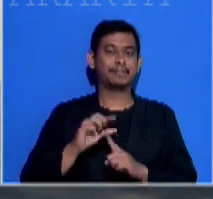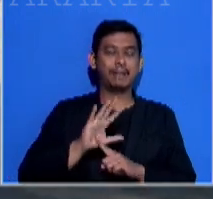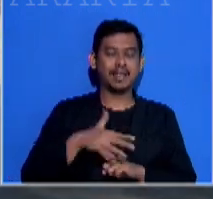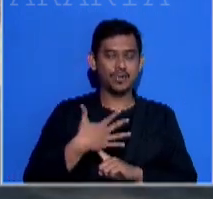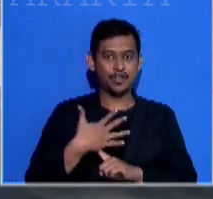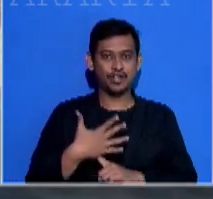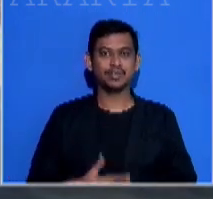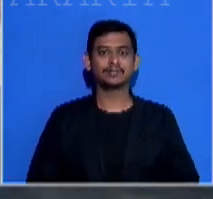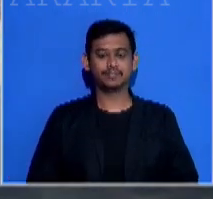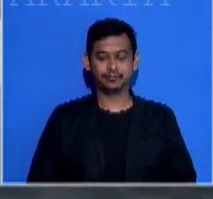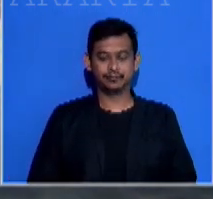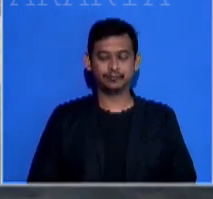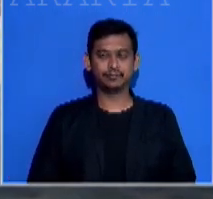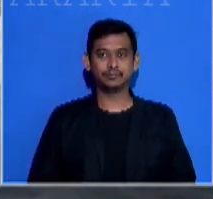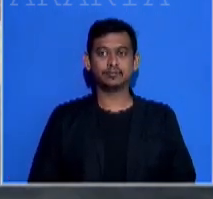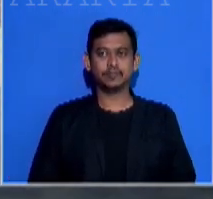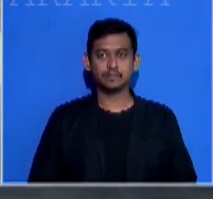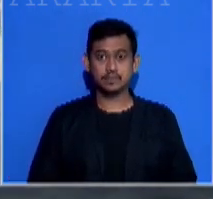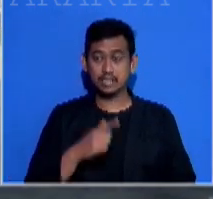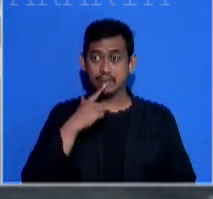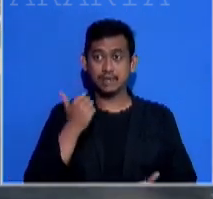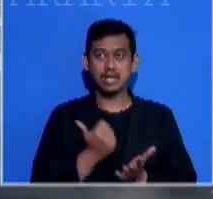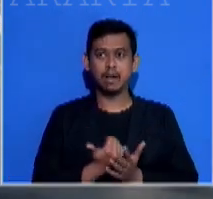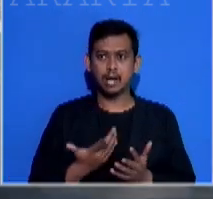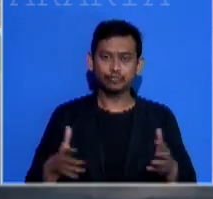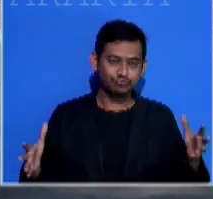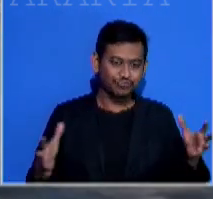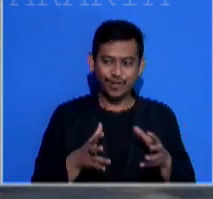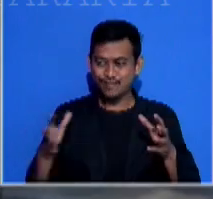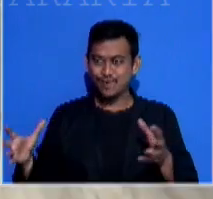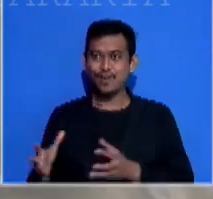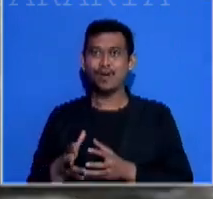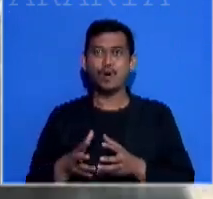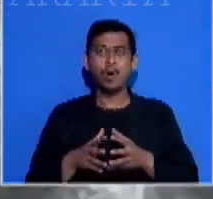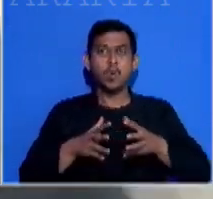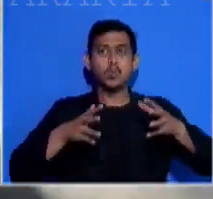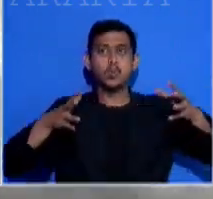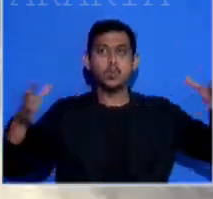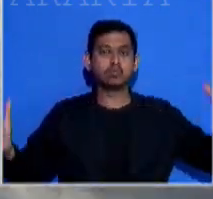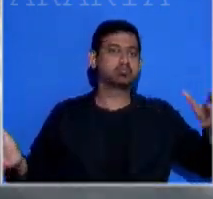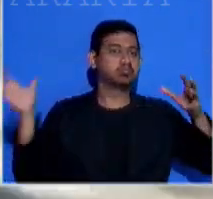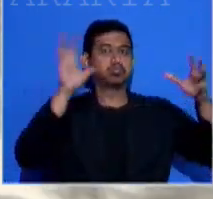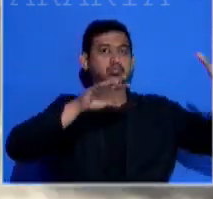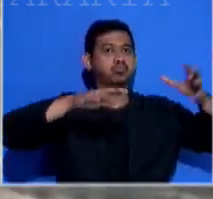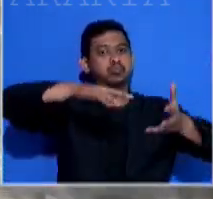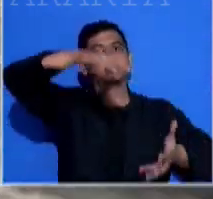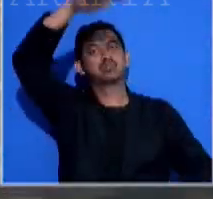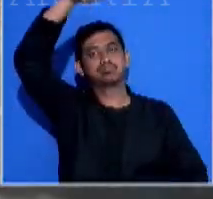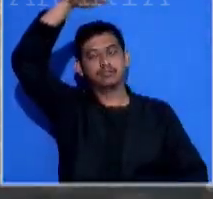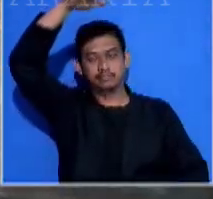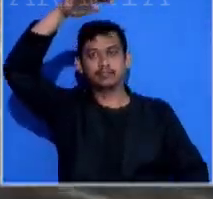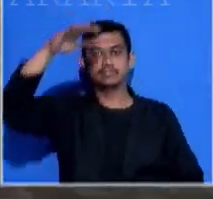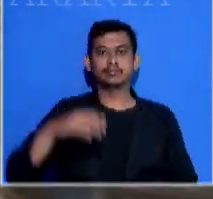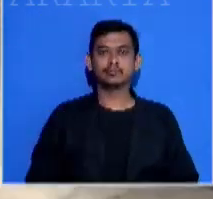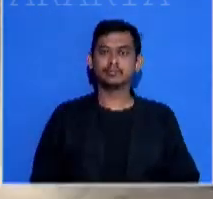aksi berisi sampah pantai ini mampu mengumpulkan belasan kantong berisi sampah nonorganik untuk kemudian dibawa ke tempat pengolahan sampah terdekat